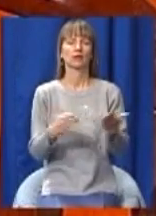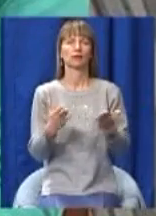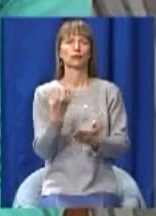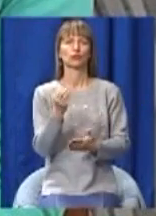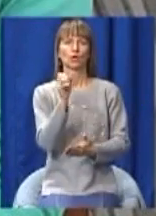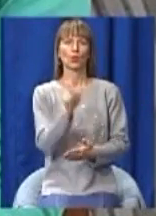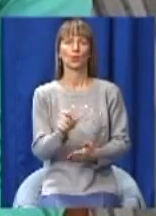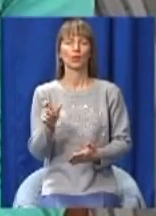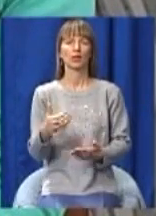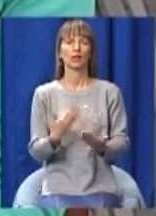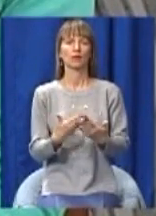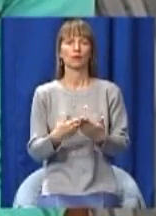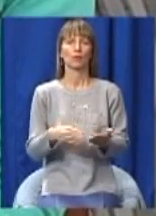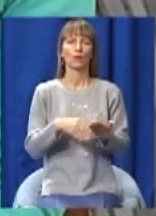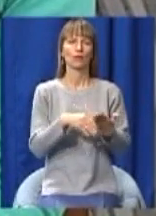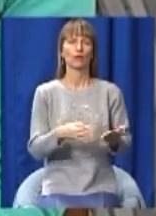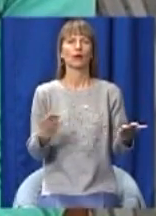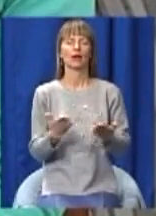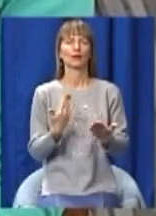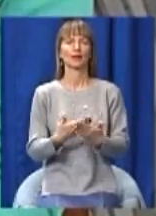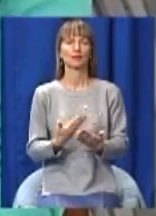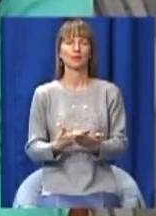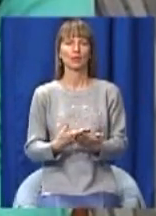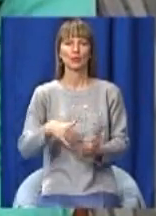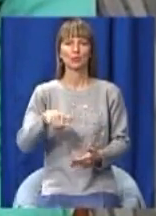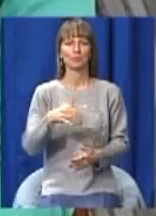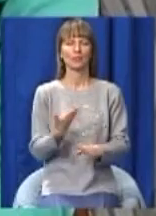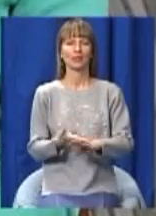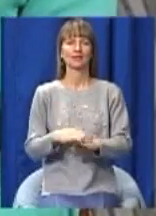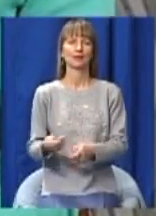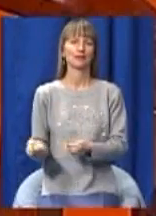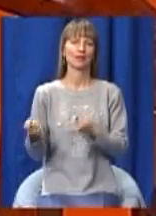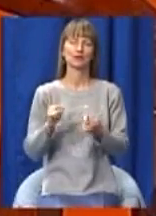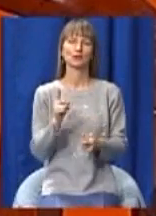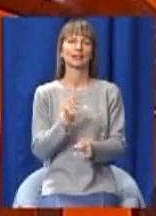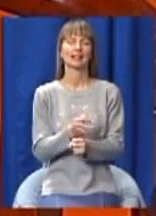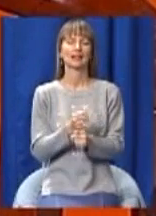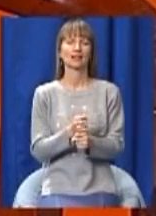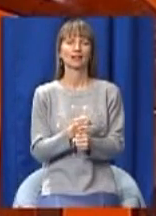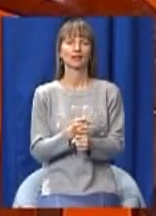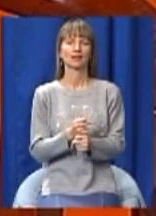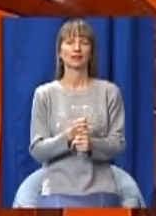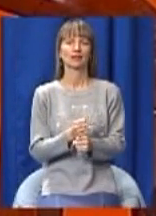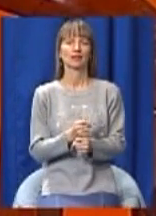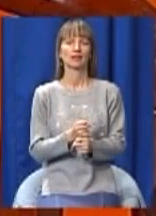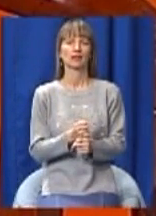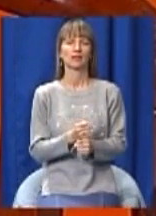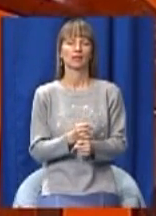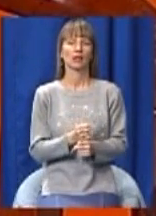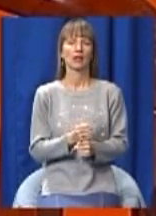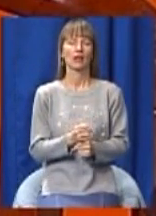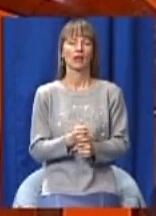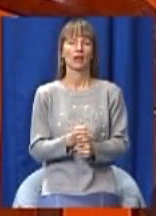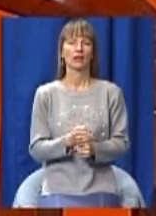мазь еще людям там микрик виду помогут там сумка ивашки поднимает а еще вон европы демотиваторы они помогают